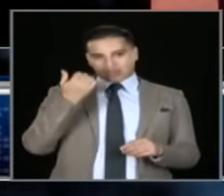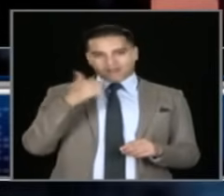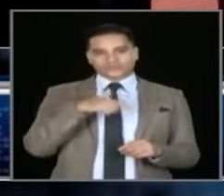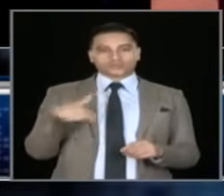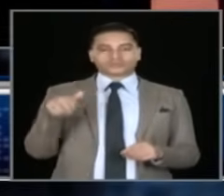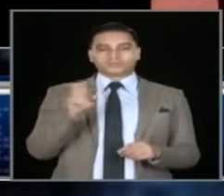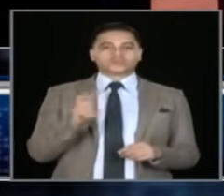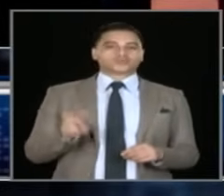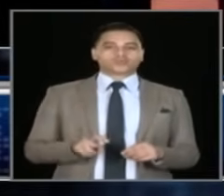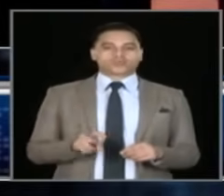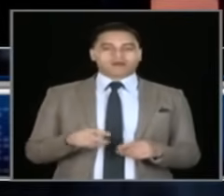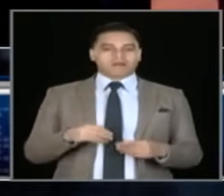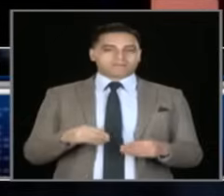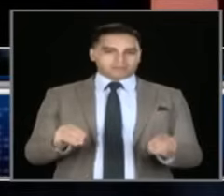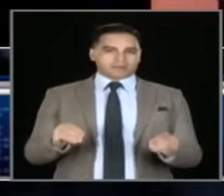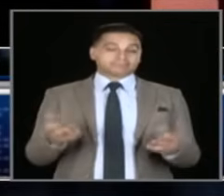$17,600.